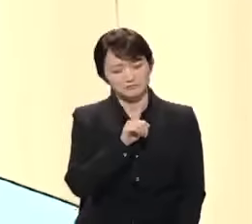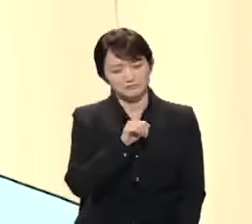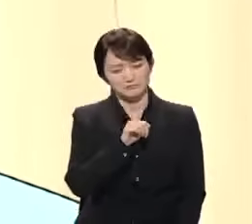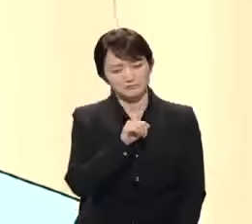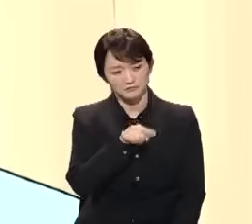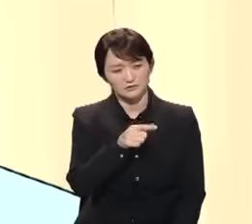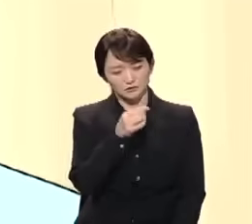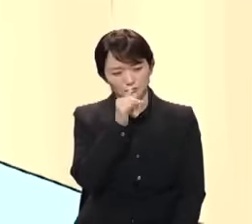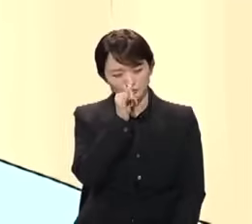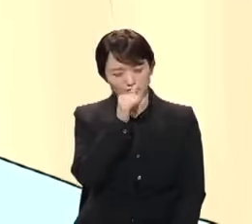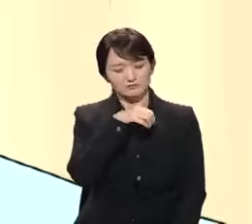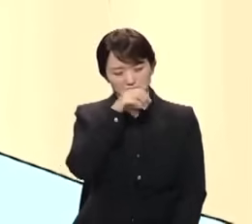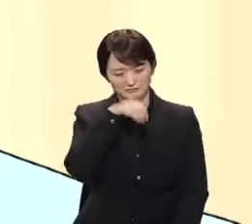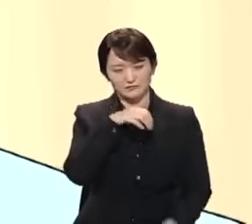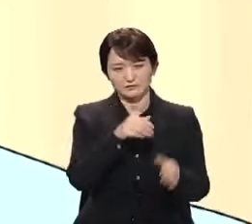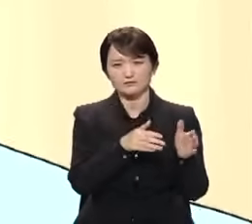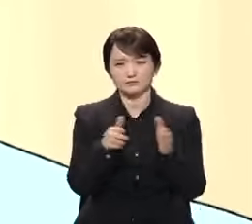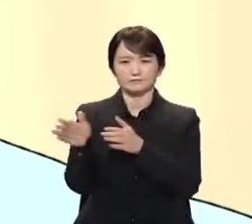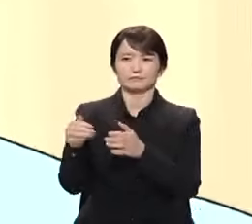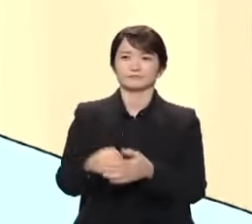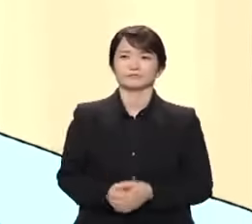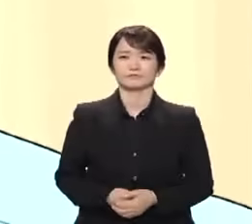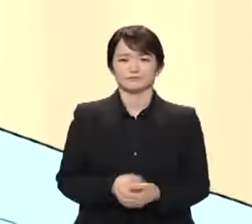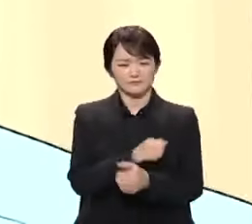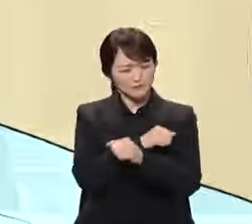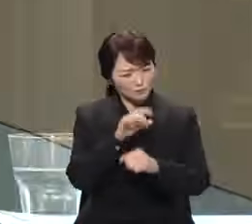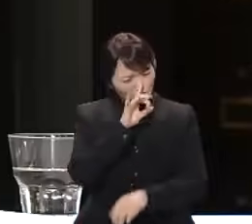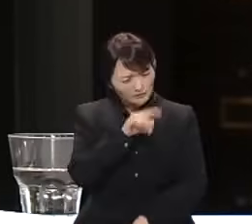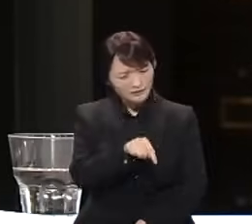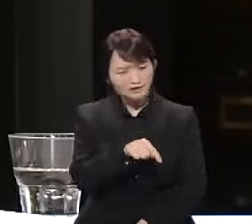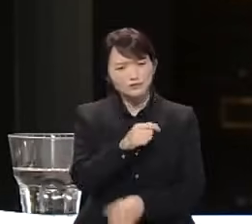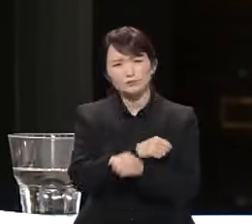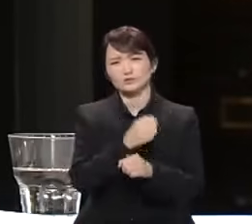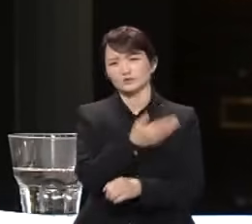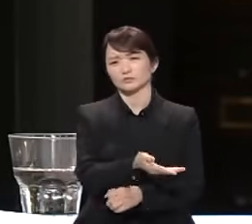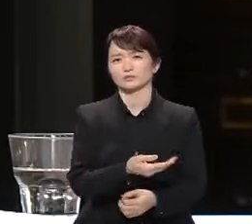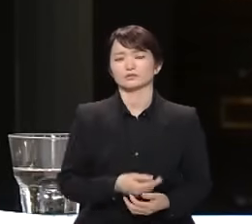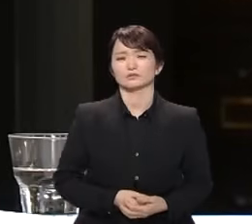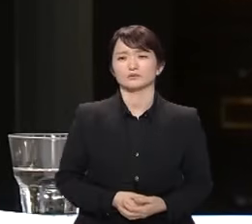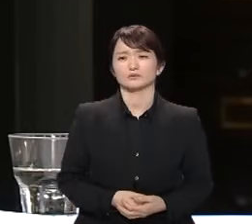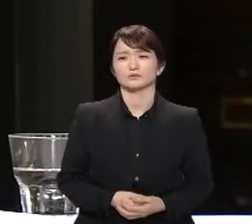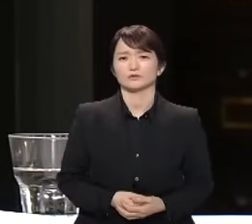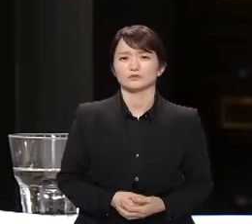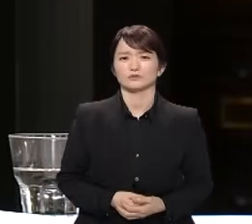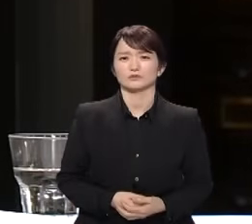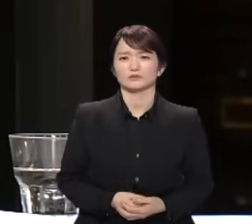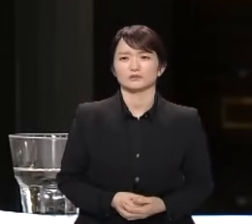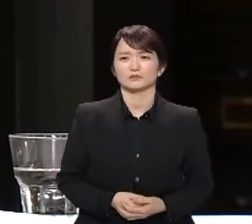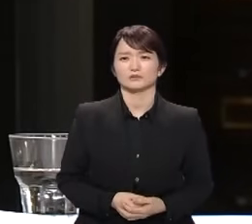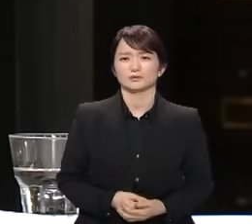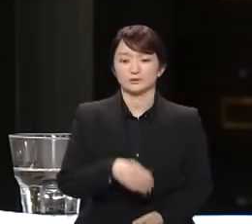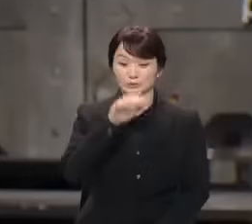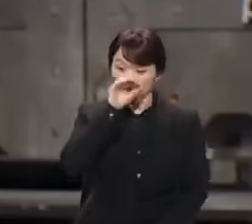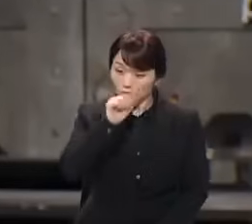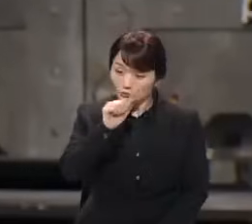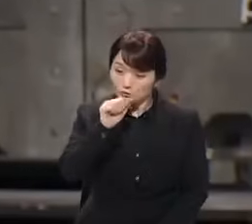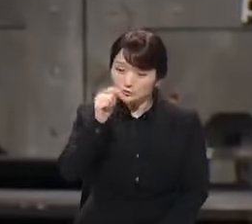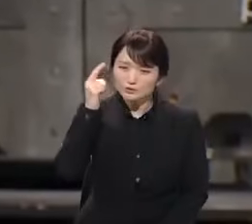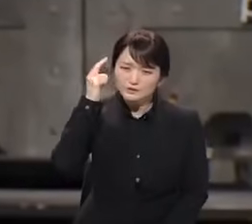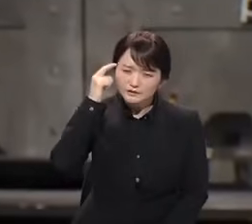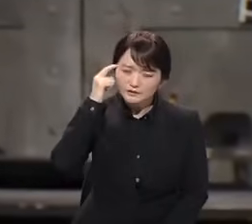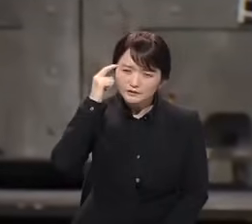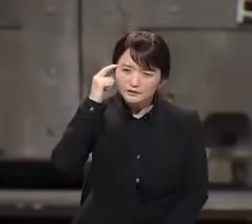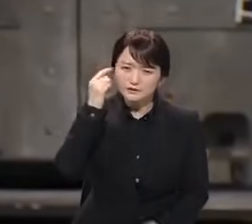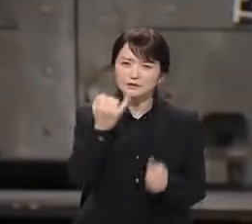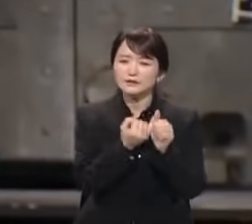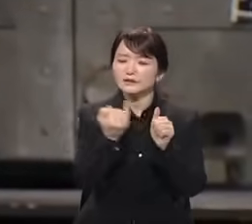넘어가 주었다고 합니다. 용서가 안 될 것 같은데 용서를 해주셨네요. 그러니까 어떻게든지 좋은 쪽으로 생각하려고